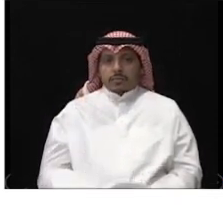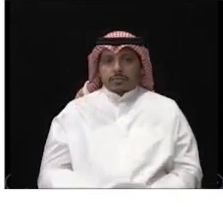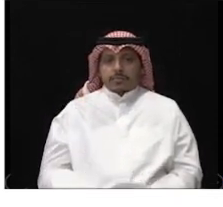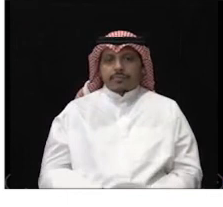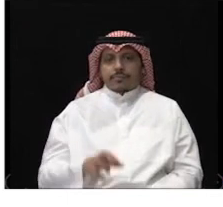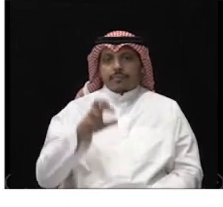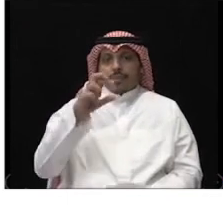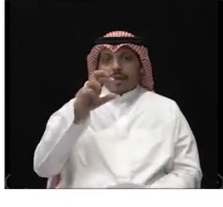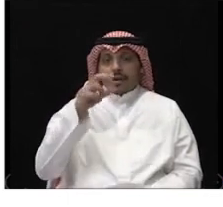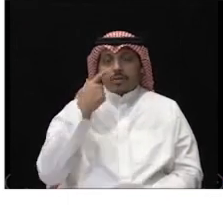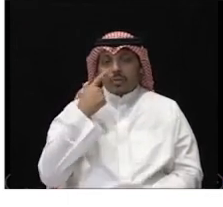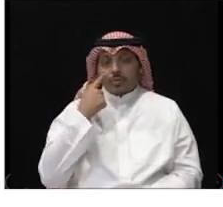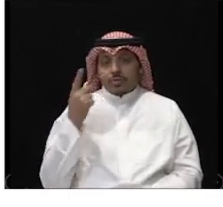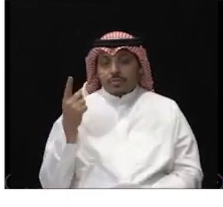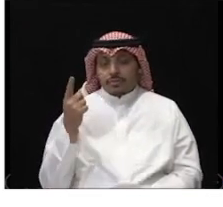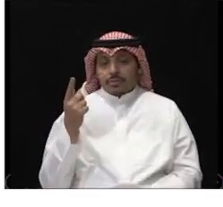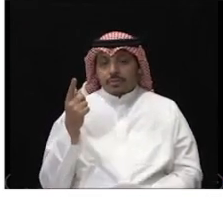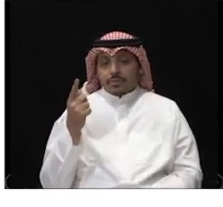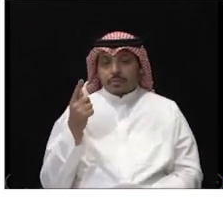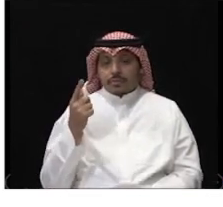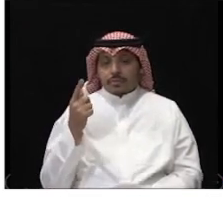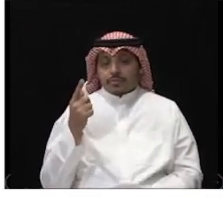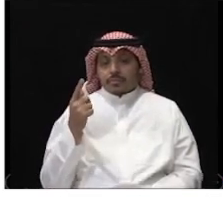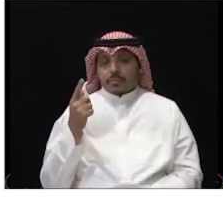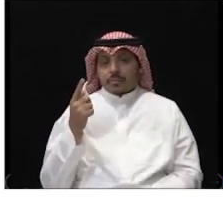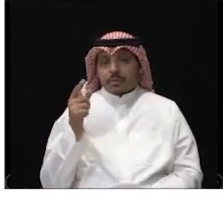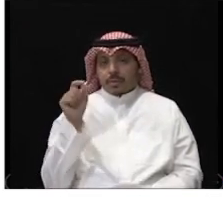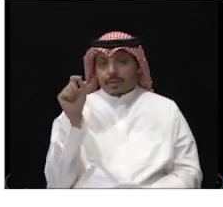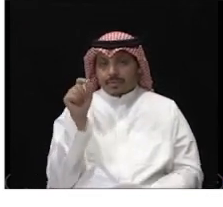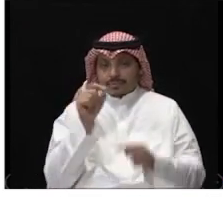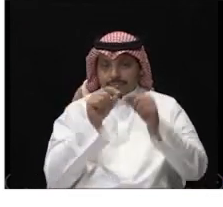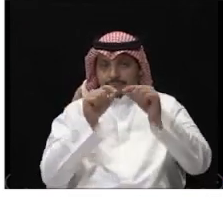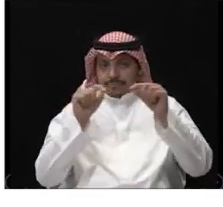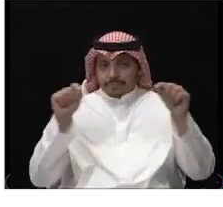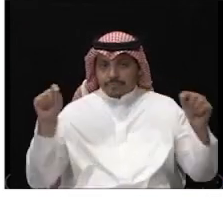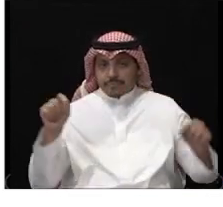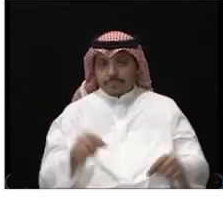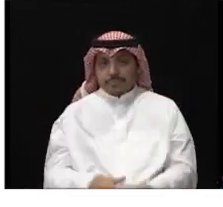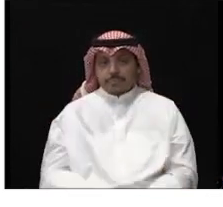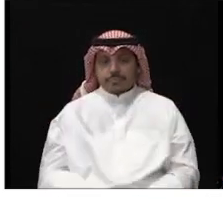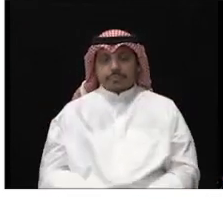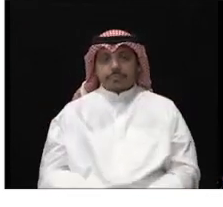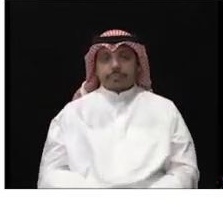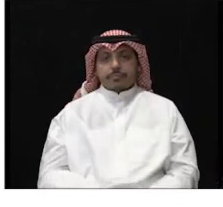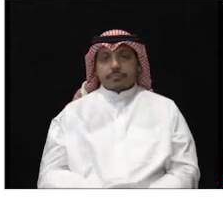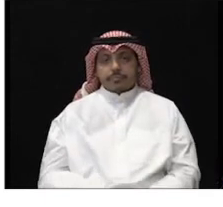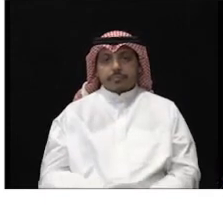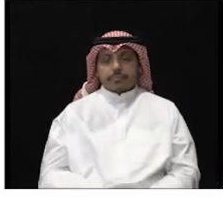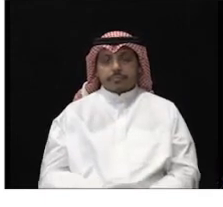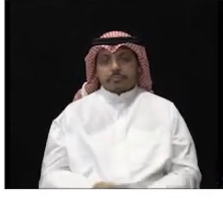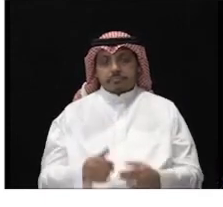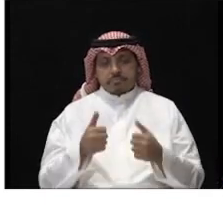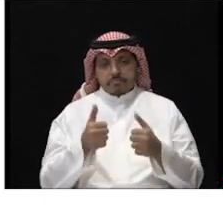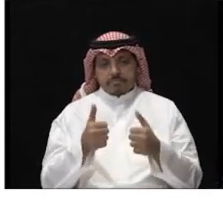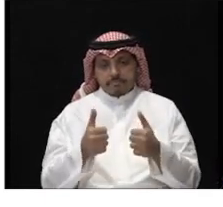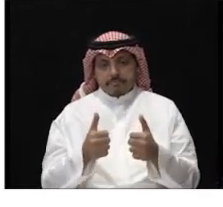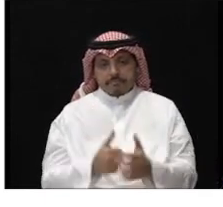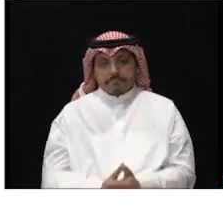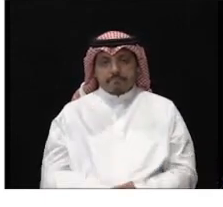على السطر، يكتب على السطر. جميل، جميل جدا، أداء رائع جدا، بارك